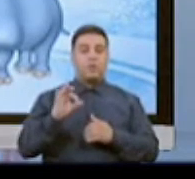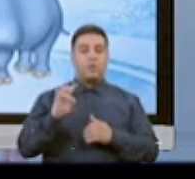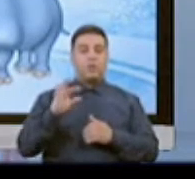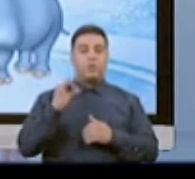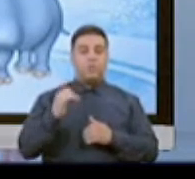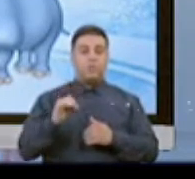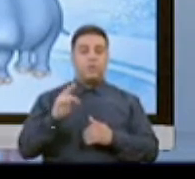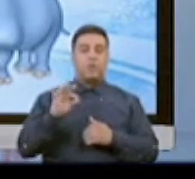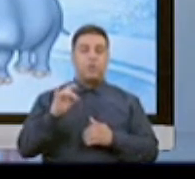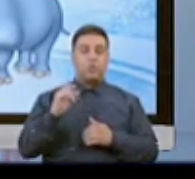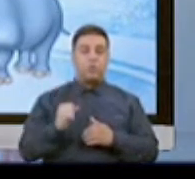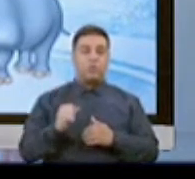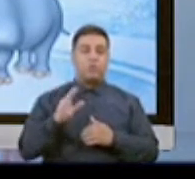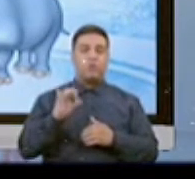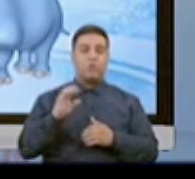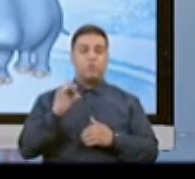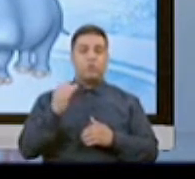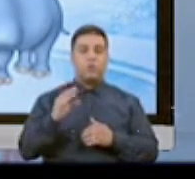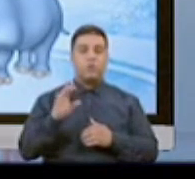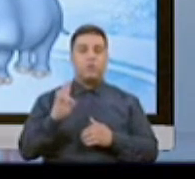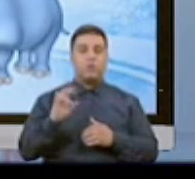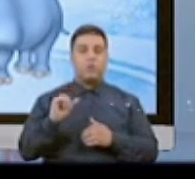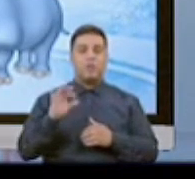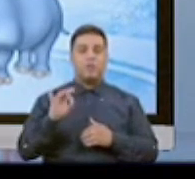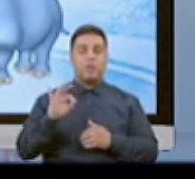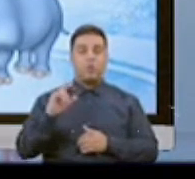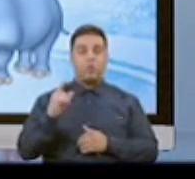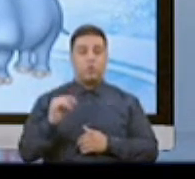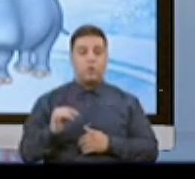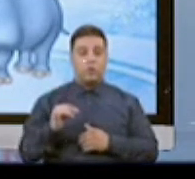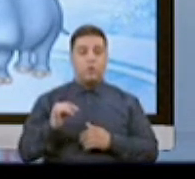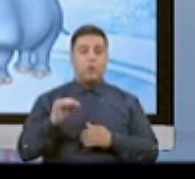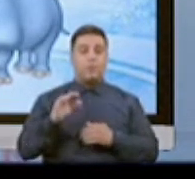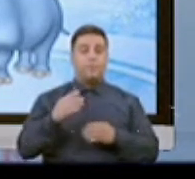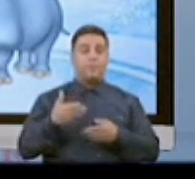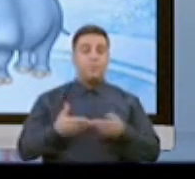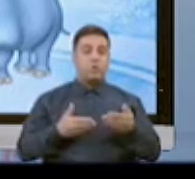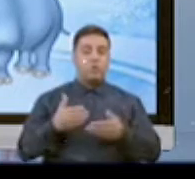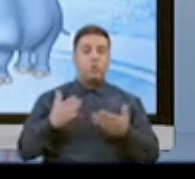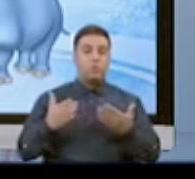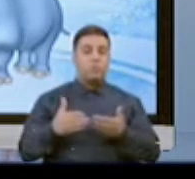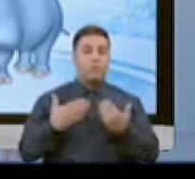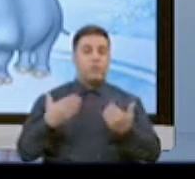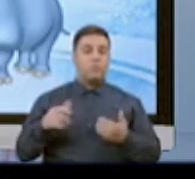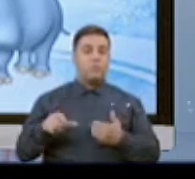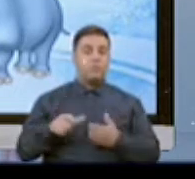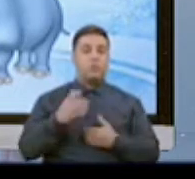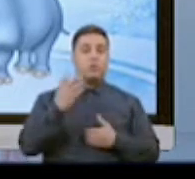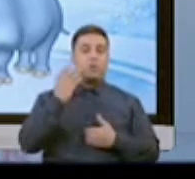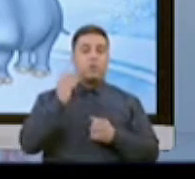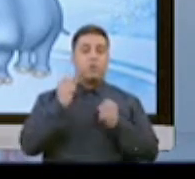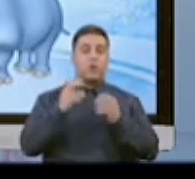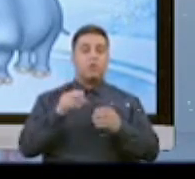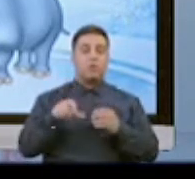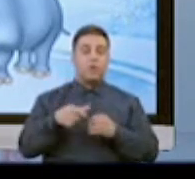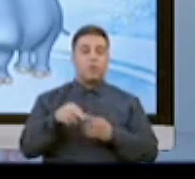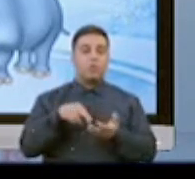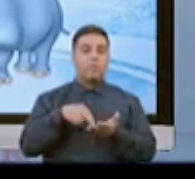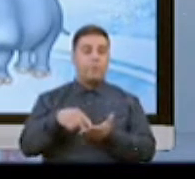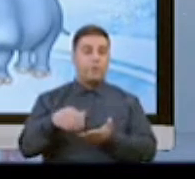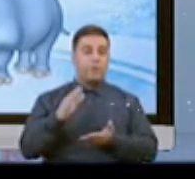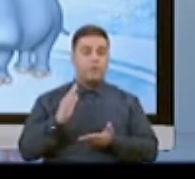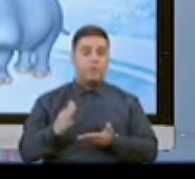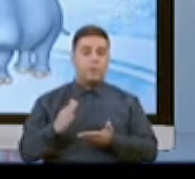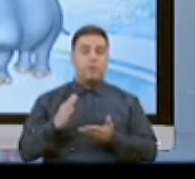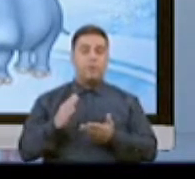асфальтовой дороги возмущались носороги. Пешеходам нет пути, как дорогу перейти?